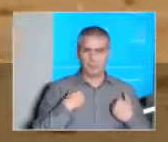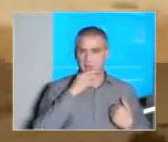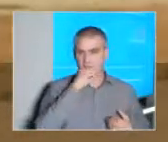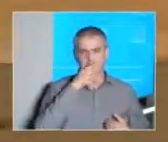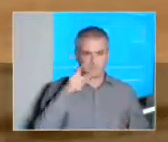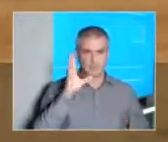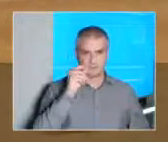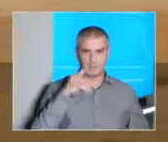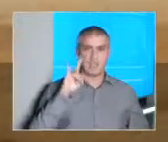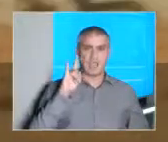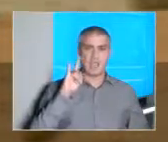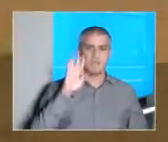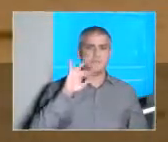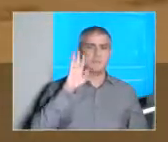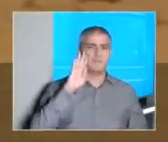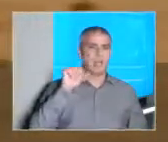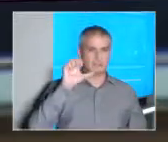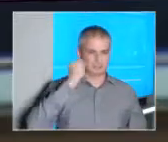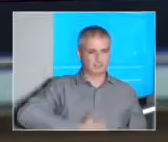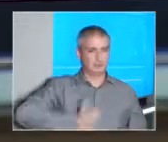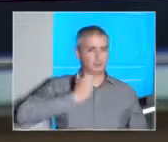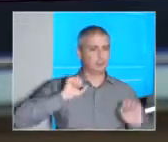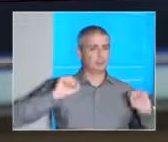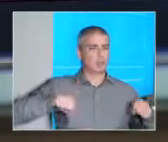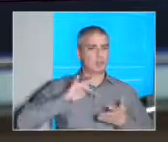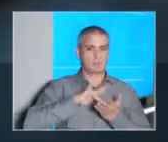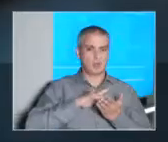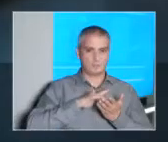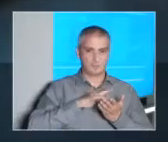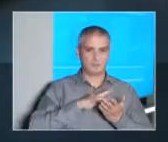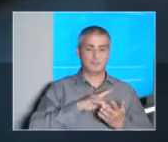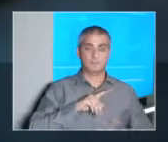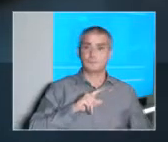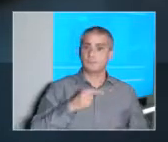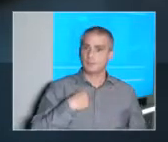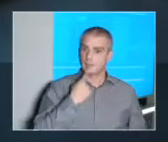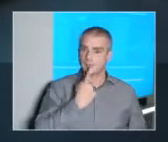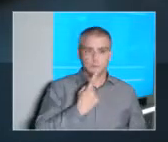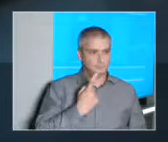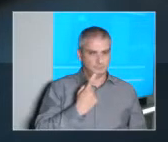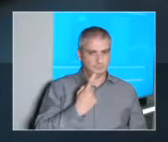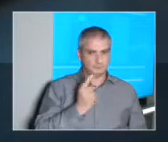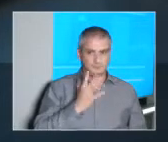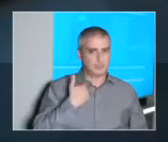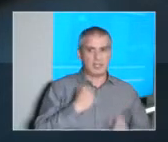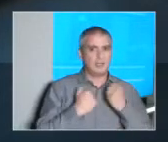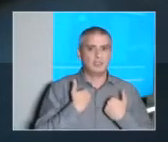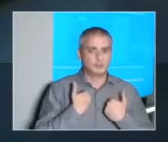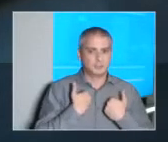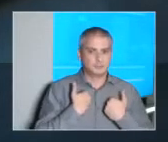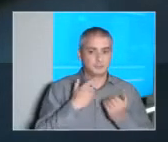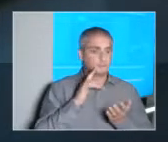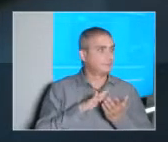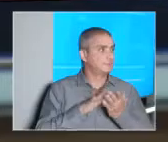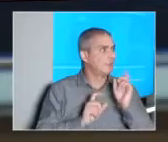על זה עם חיים ביבס, אני חושב שזה בעיה בדרך של המדינה הזו. כן, אני רוצה להגיד לך מה היה לי קשה. יושבים